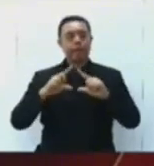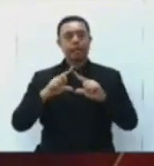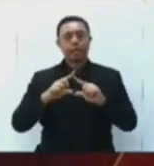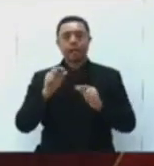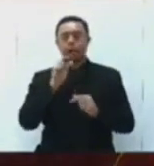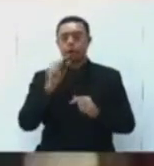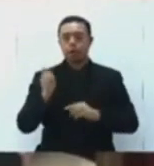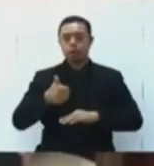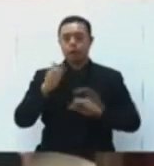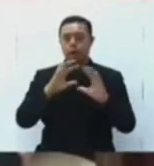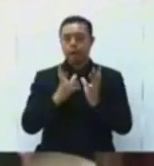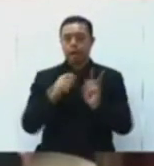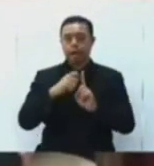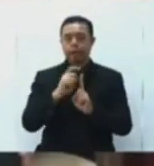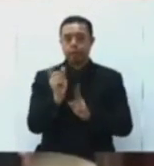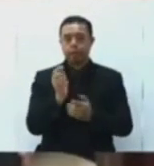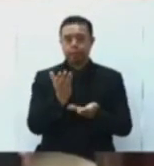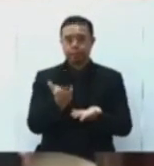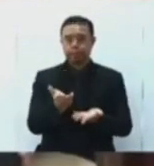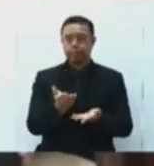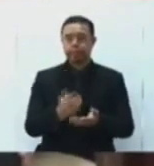dan anggota